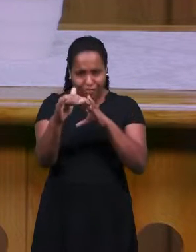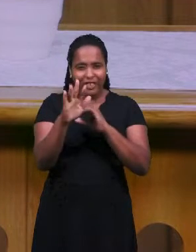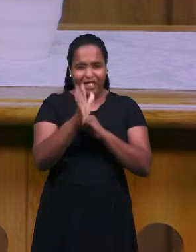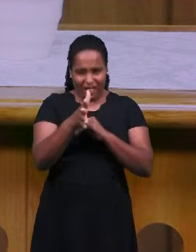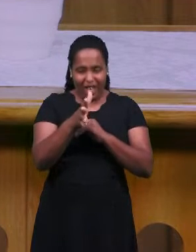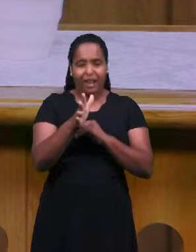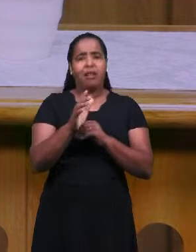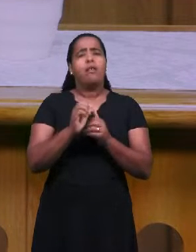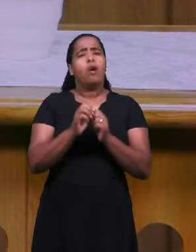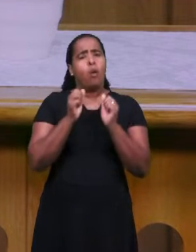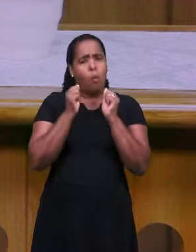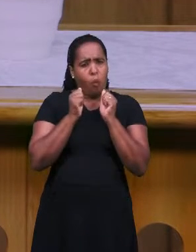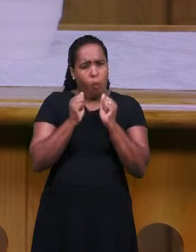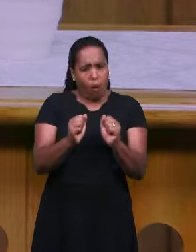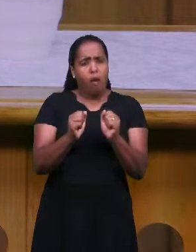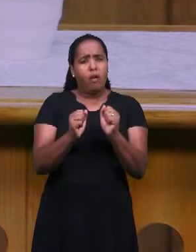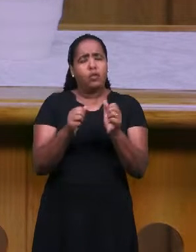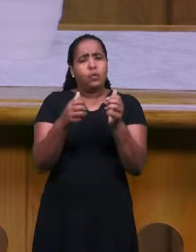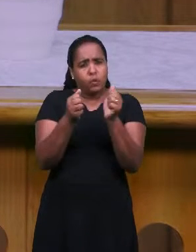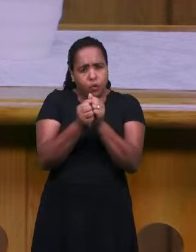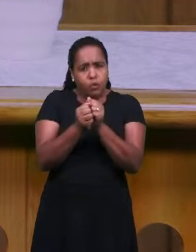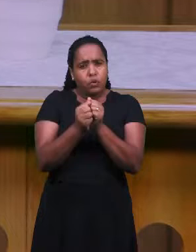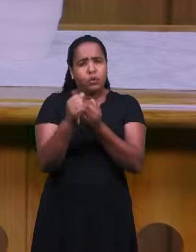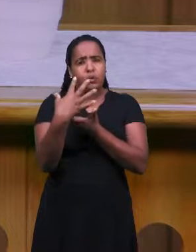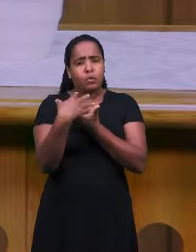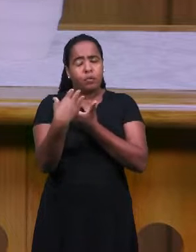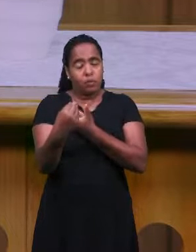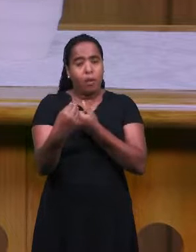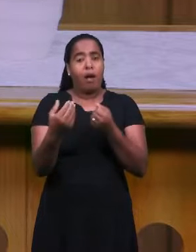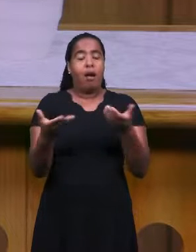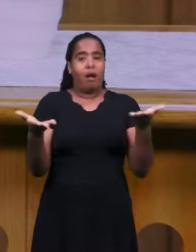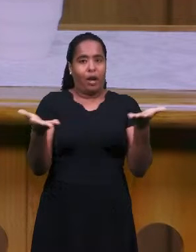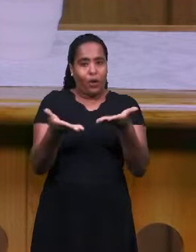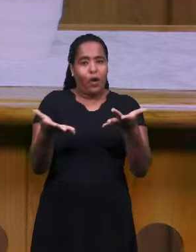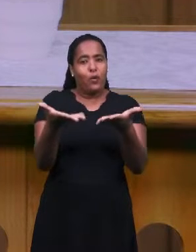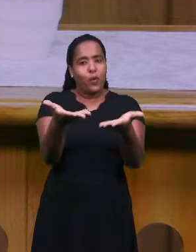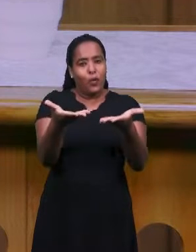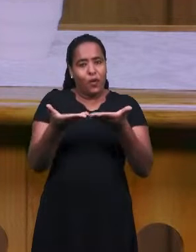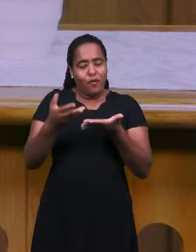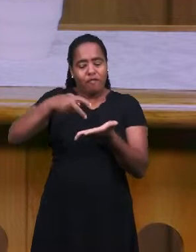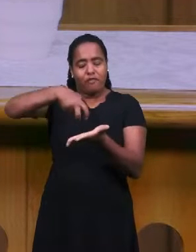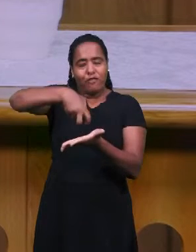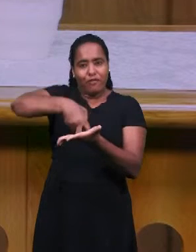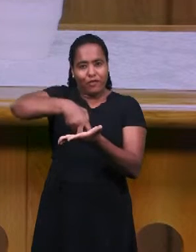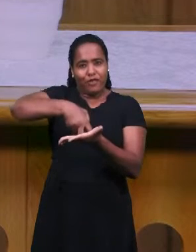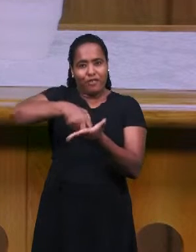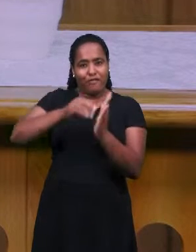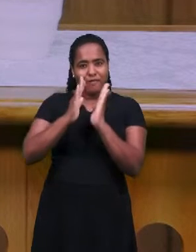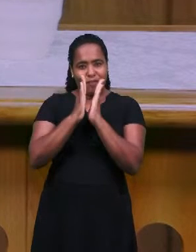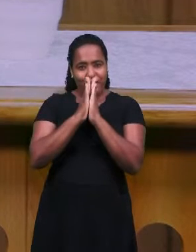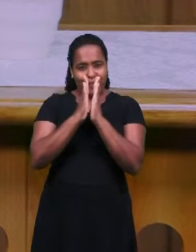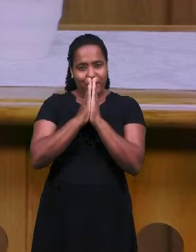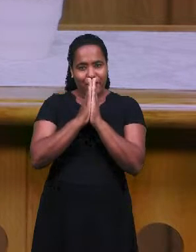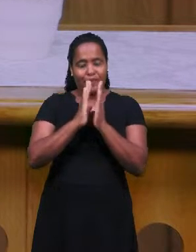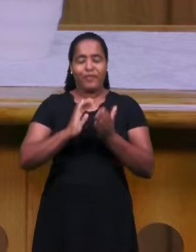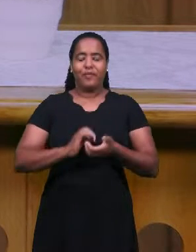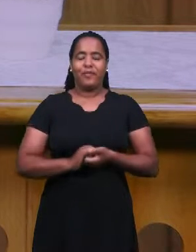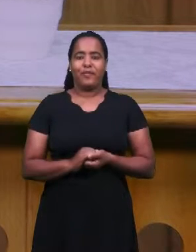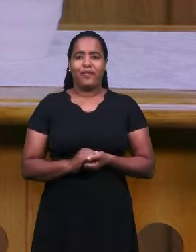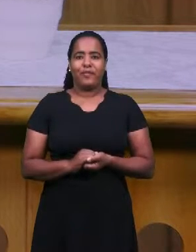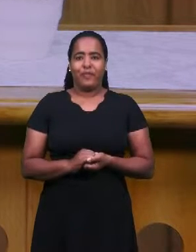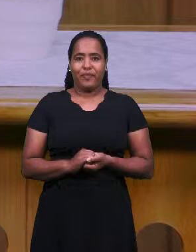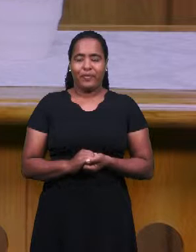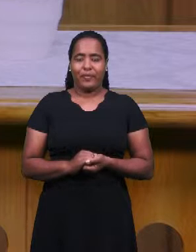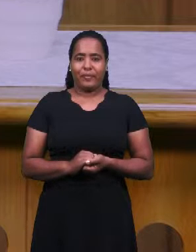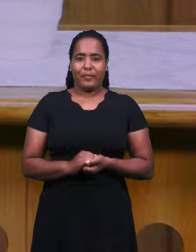нами склониться пред Богом, но церковь встанет на колени в этот момент молитвы.